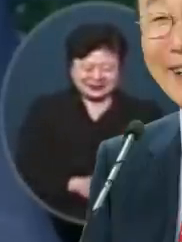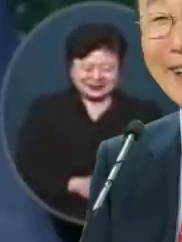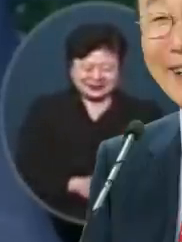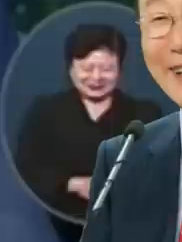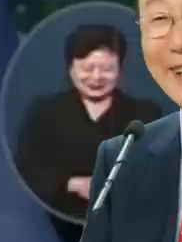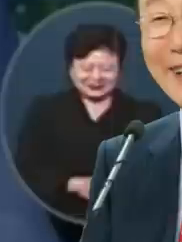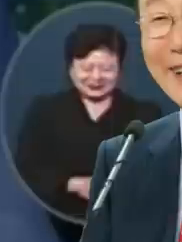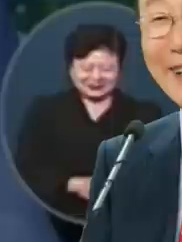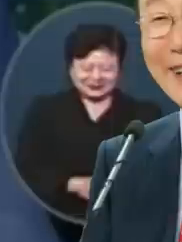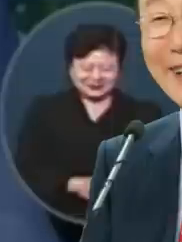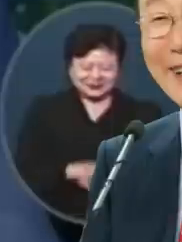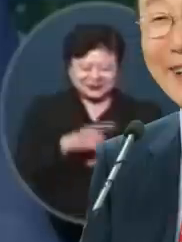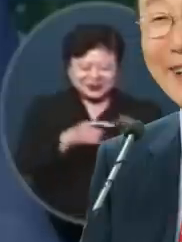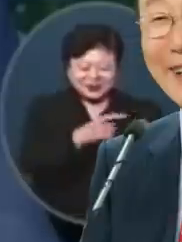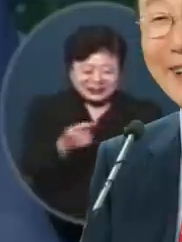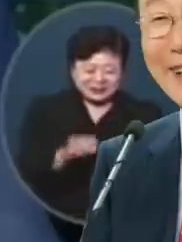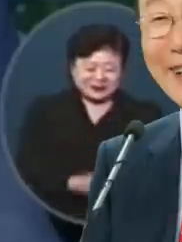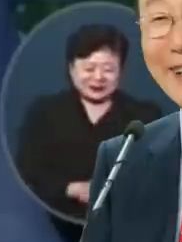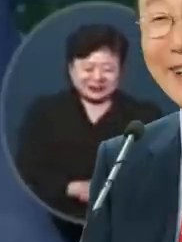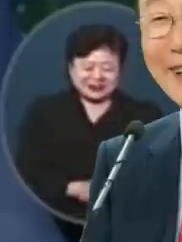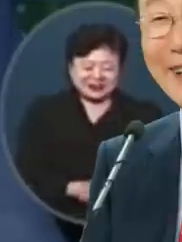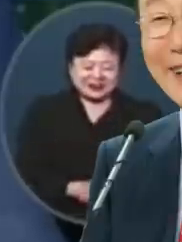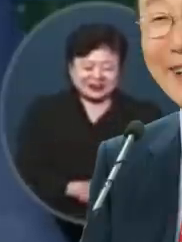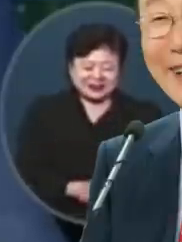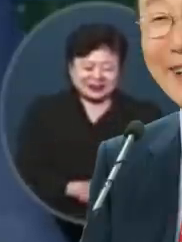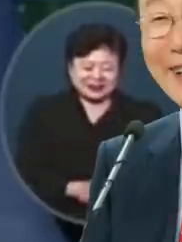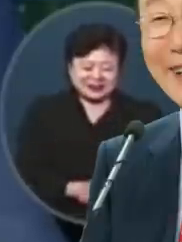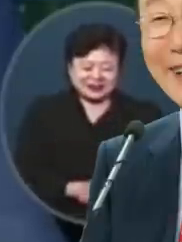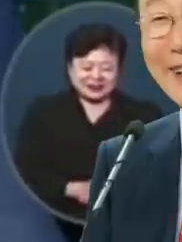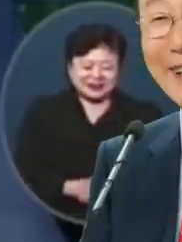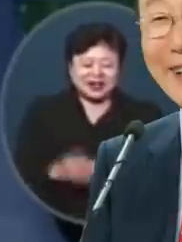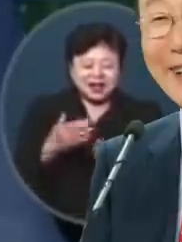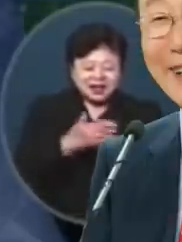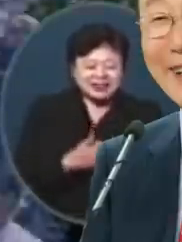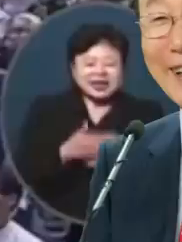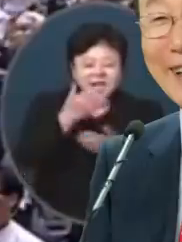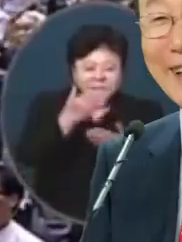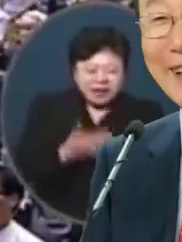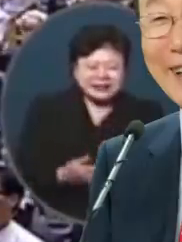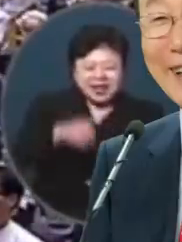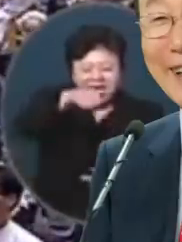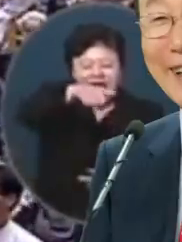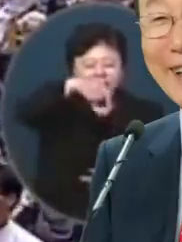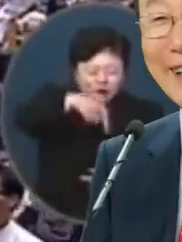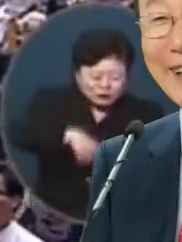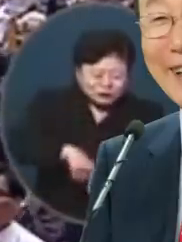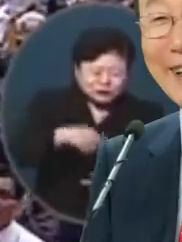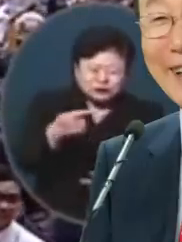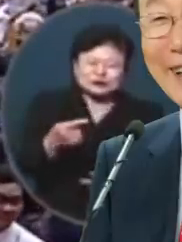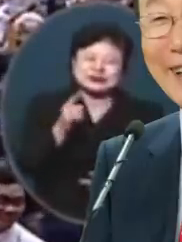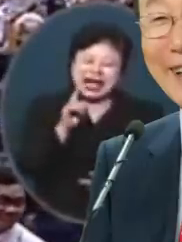한번 따라 옆에 계신 분에게 은혜 받았겠구나